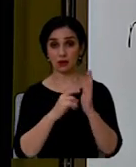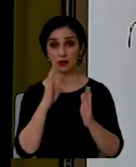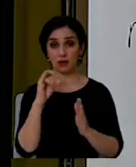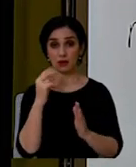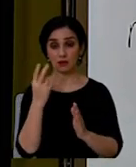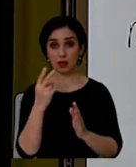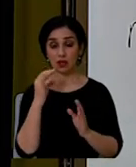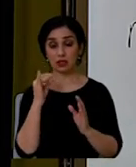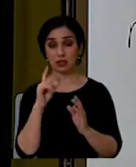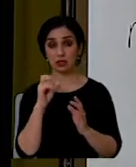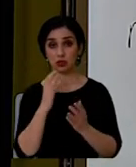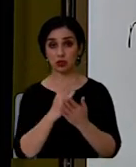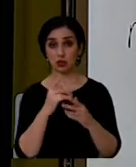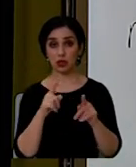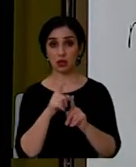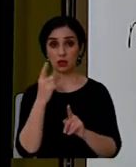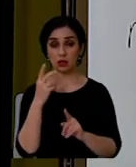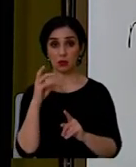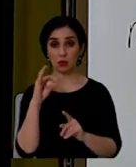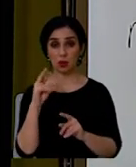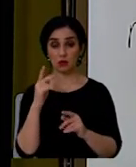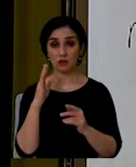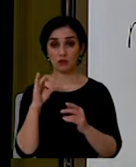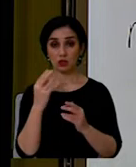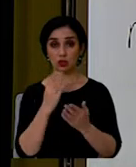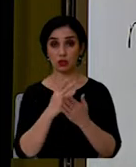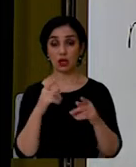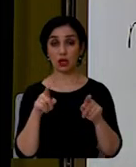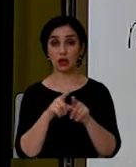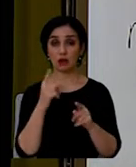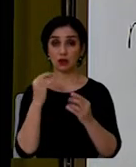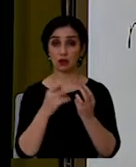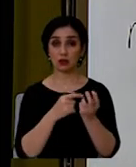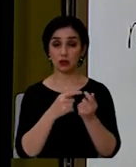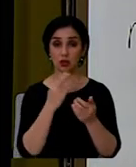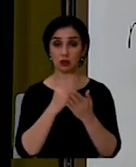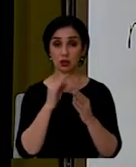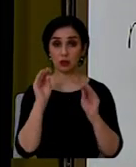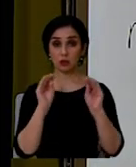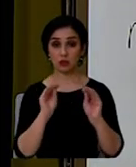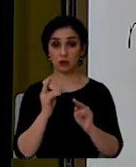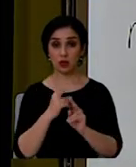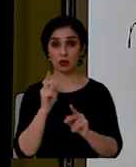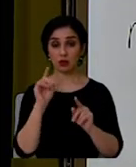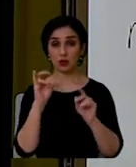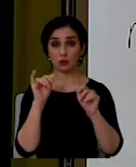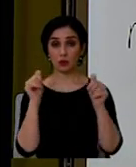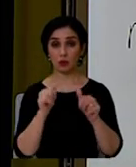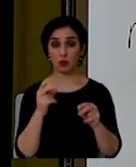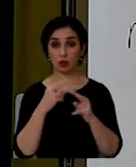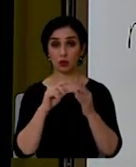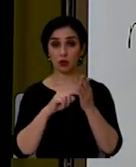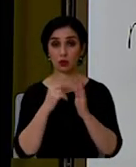2. А значит, 1 моль вещества. А если есть количество, мы подставляем формулу. 1 умножить